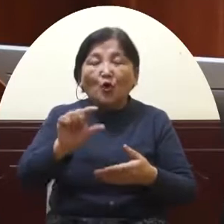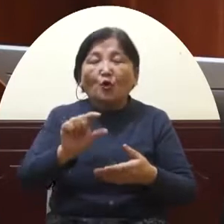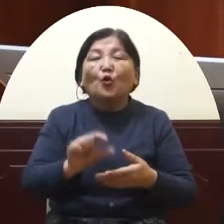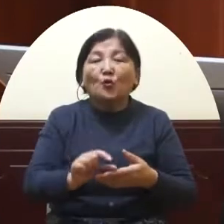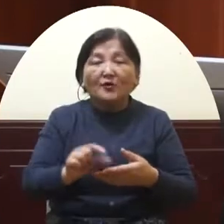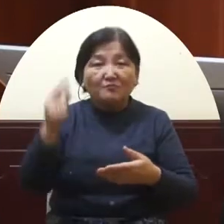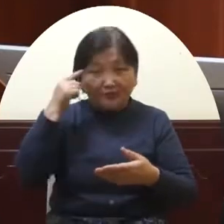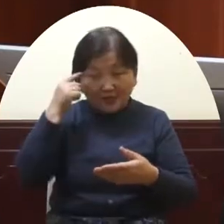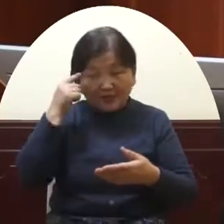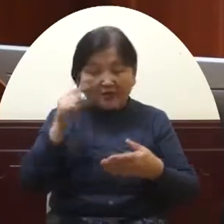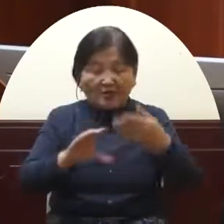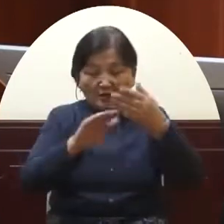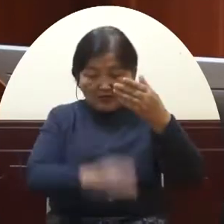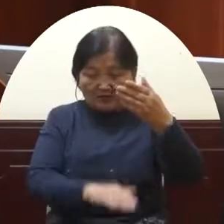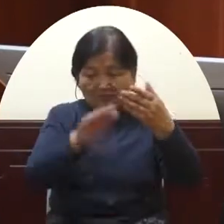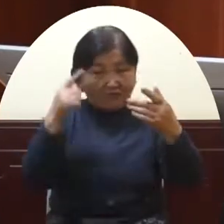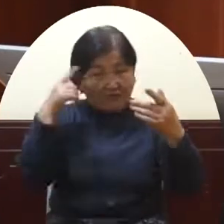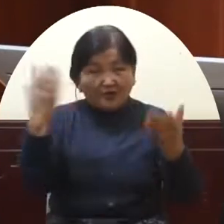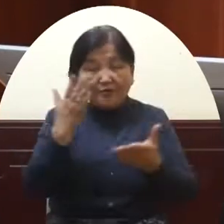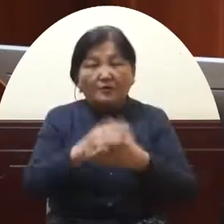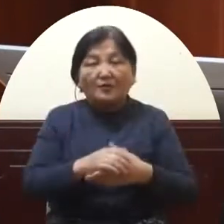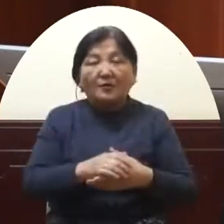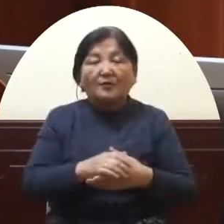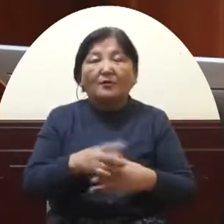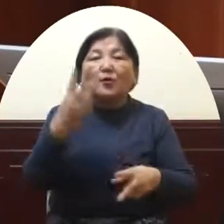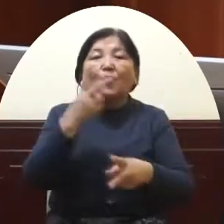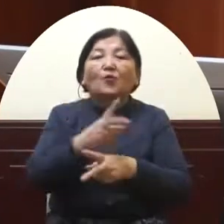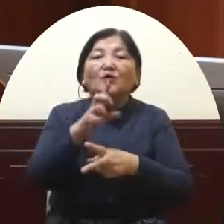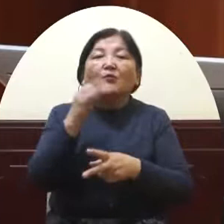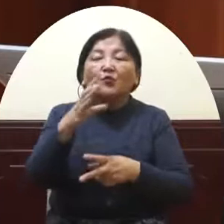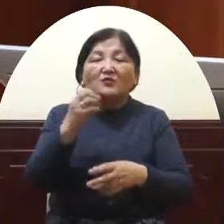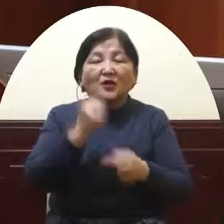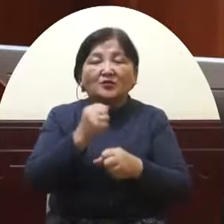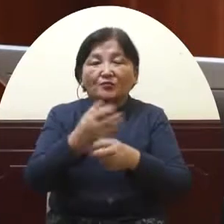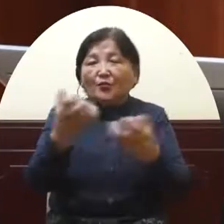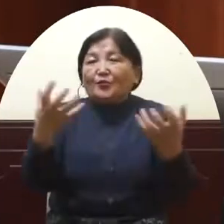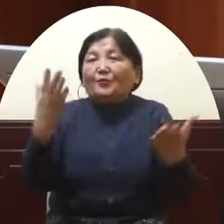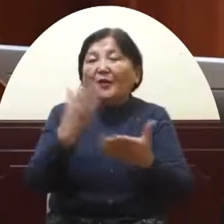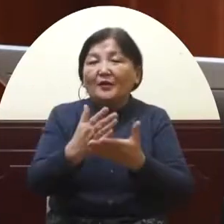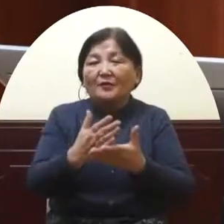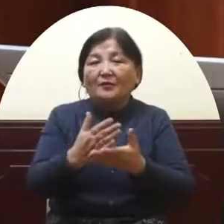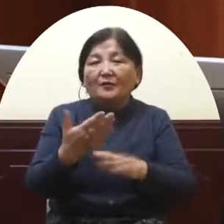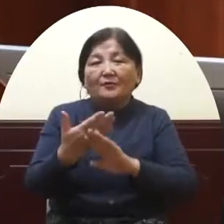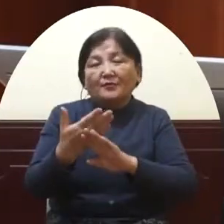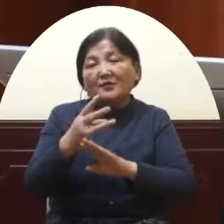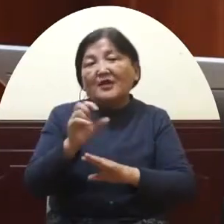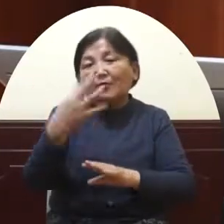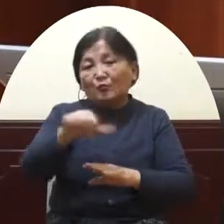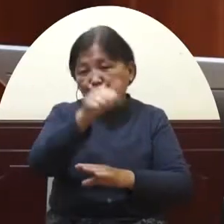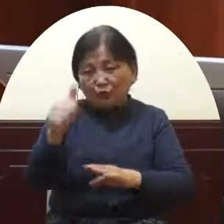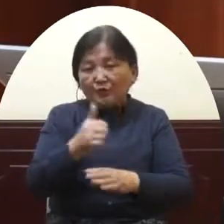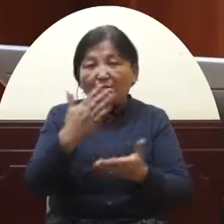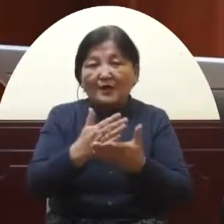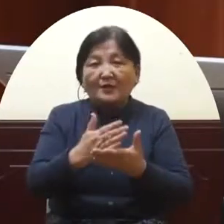Намууд ялалт байгуулахын тулд хууль бус үйлдэл хийдэг. Сонгуулийн үеэр. Би өнгөрсөн өвөл